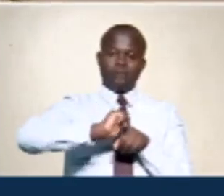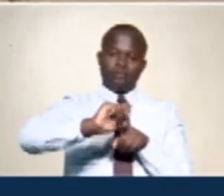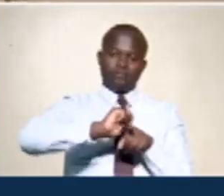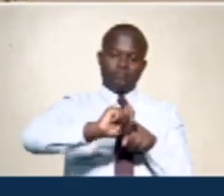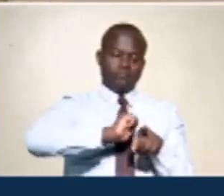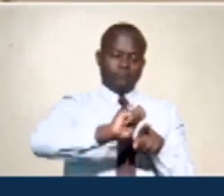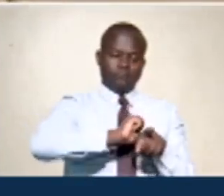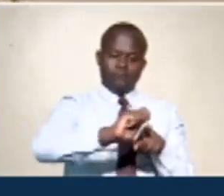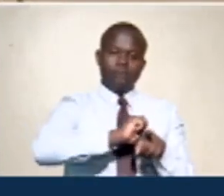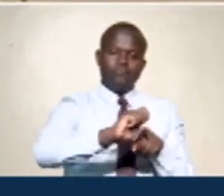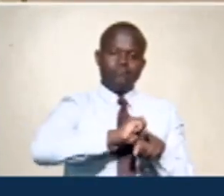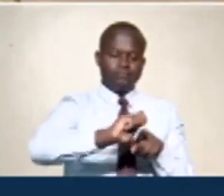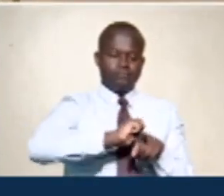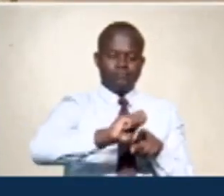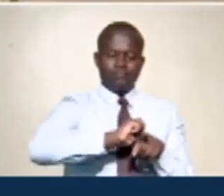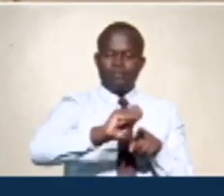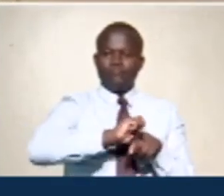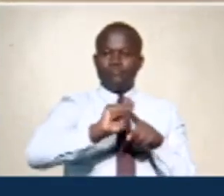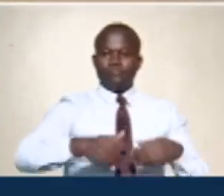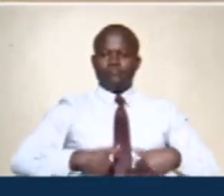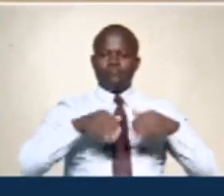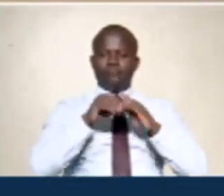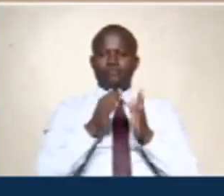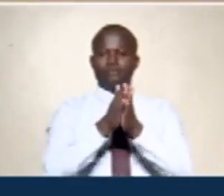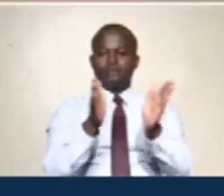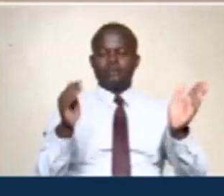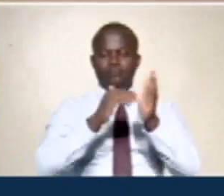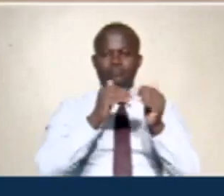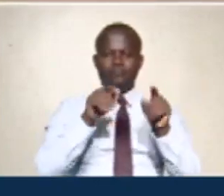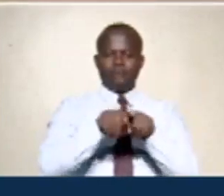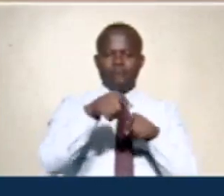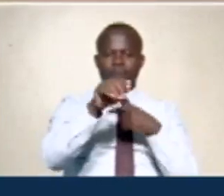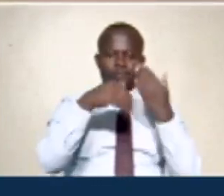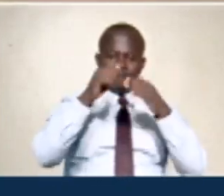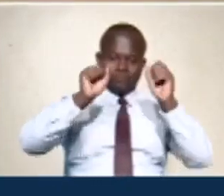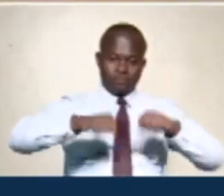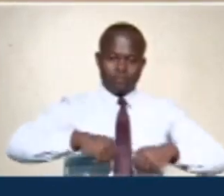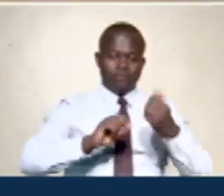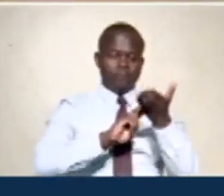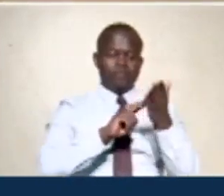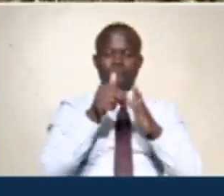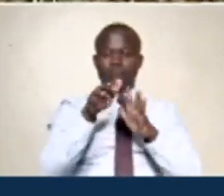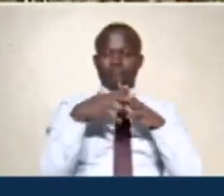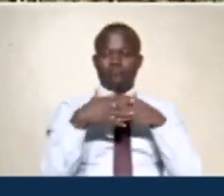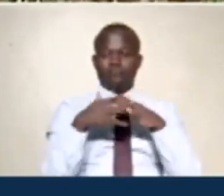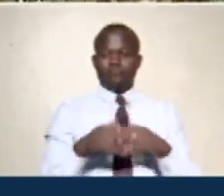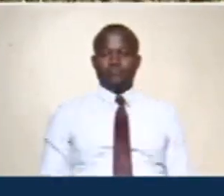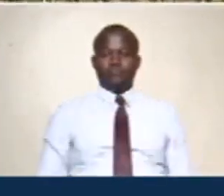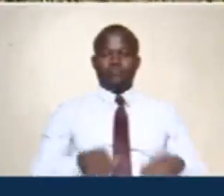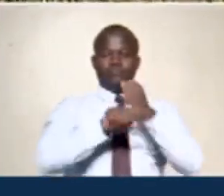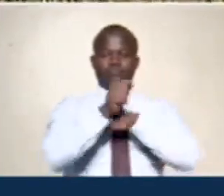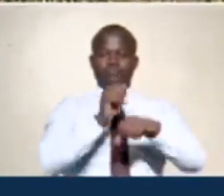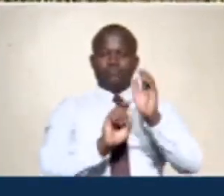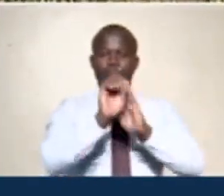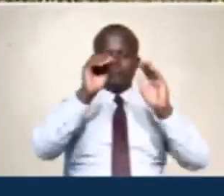tukabahugura abanyarwanda aba urubyiruko muri rusange bityo nabo bakabasha kuba babasha gukoresha izi mashini ibikorwa byo guteza